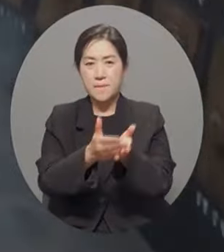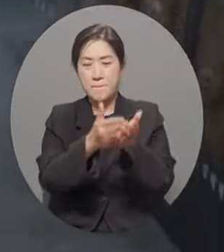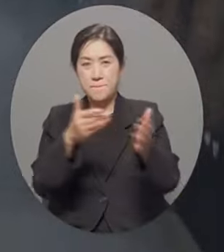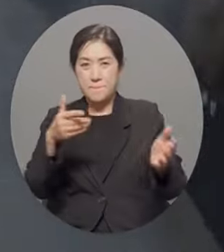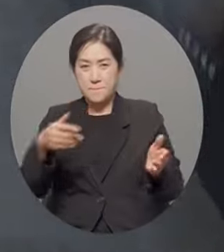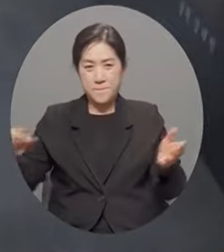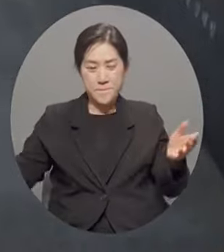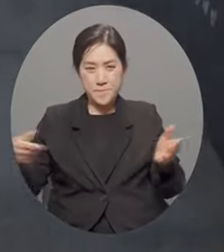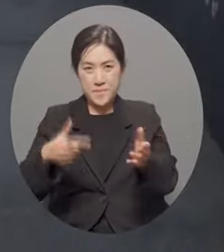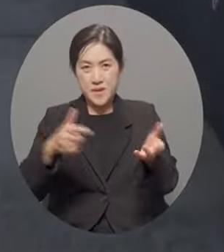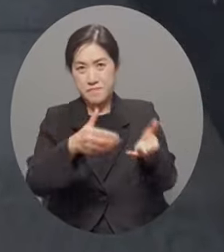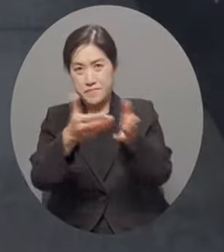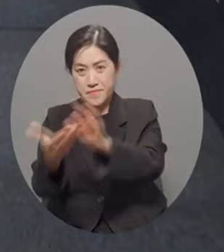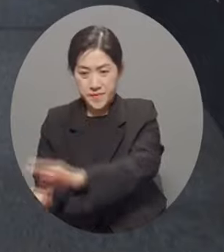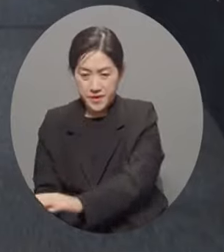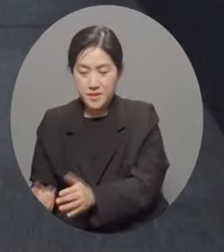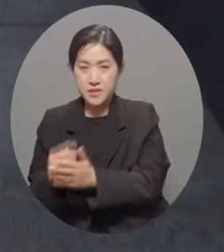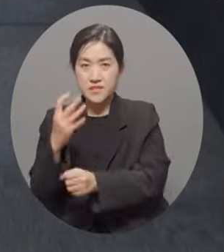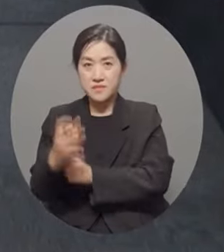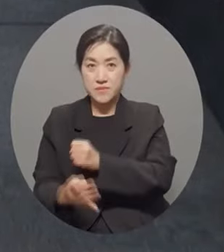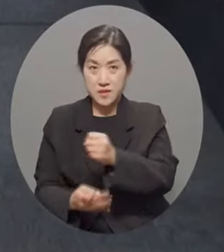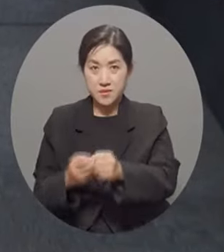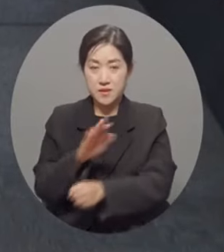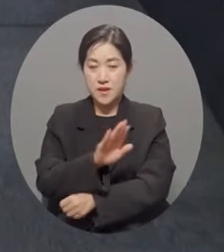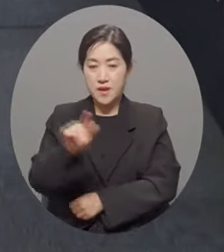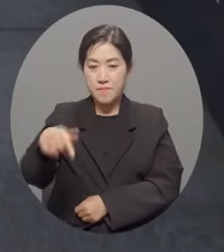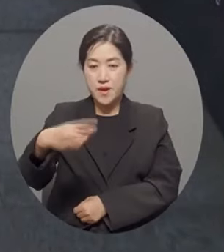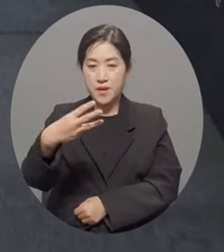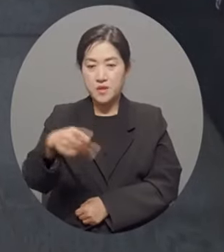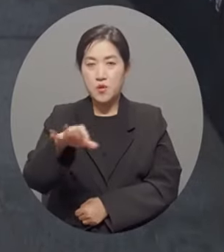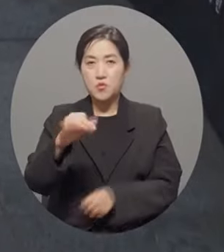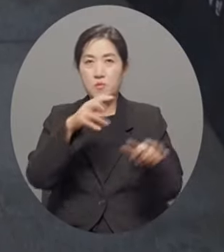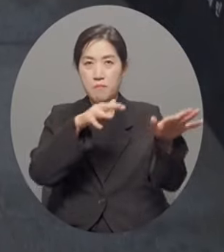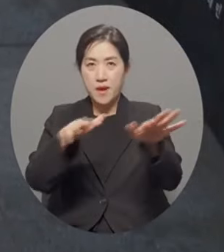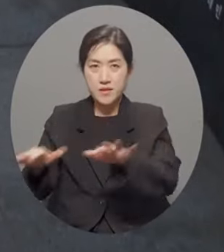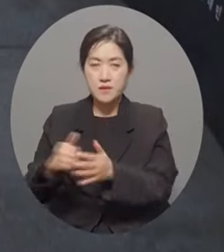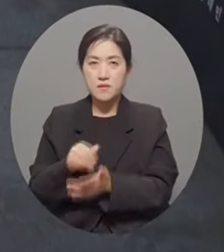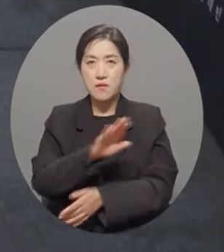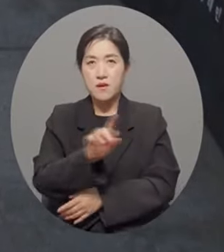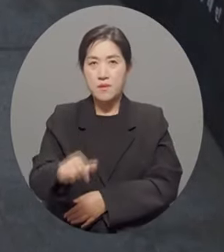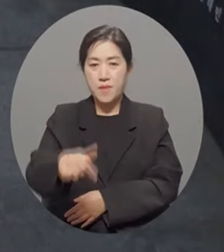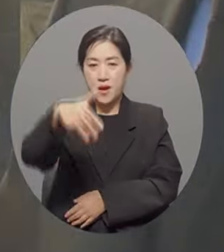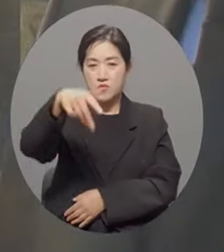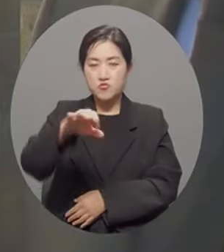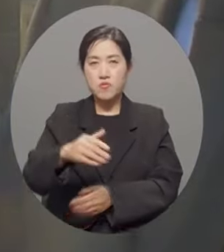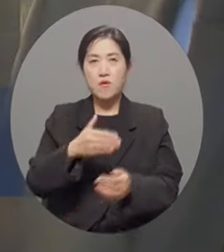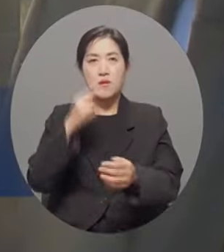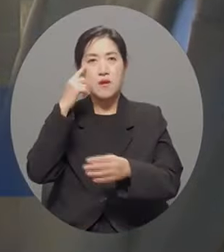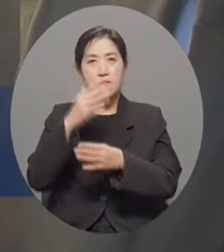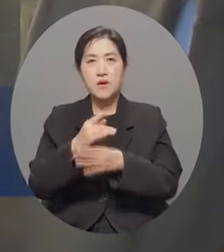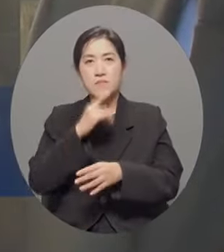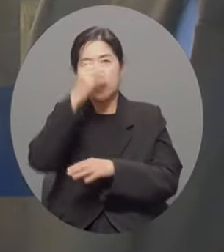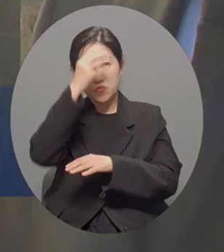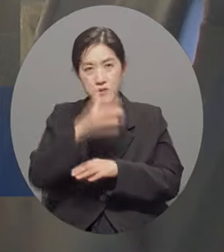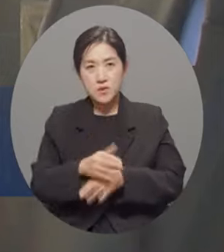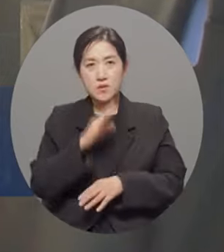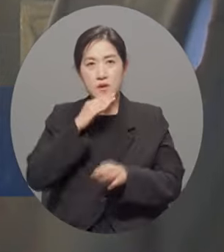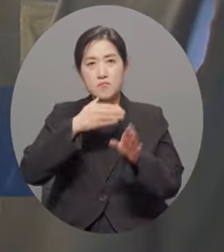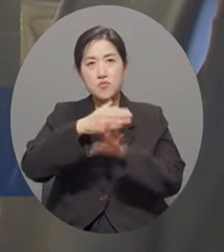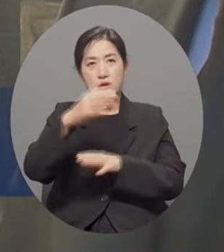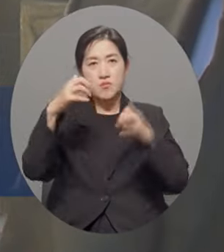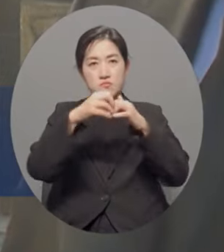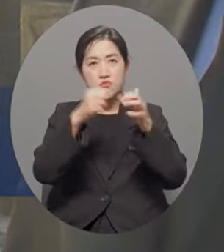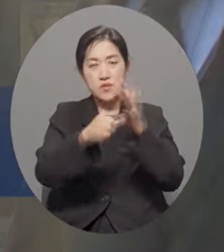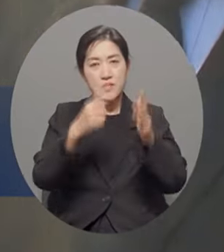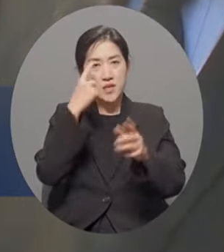맞아 찾은 백령도에서 박충권 박사의 소감은 죄송함입니다. 실제 북한에서 무기 개발